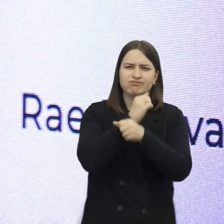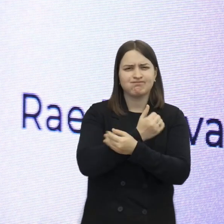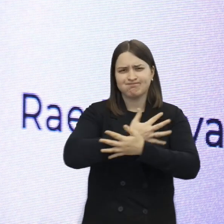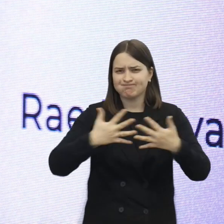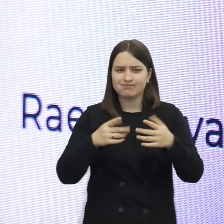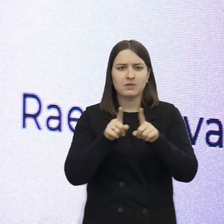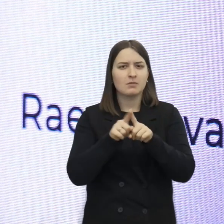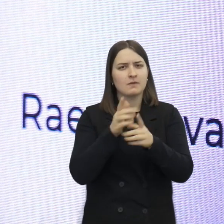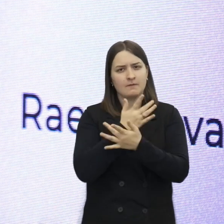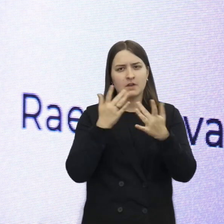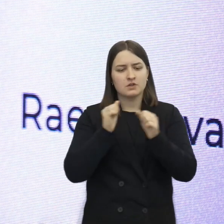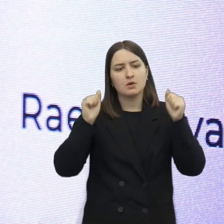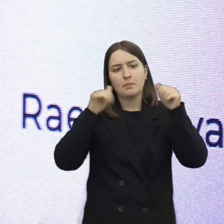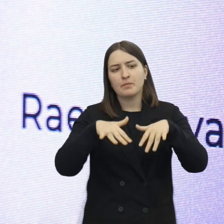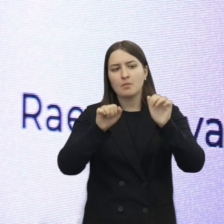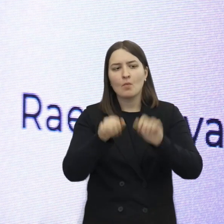pasisakant viešai.